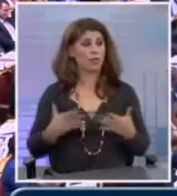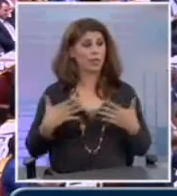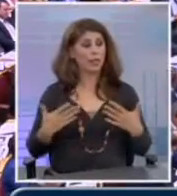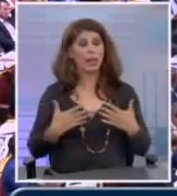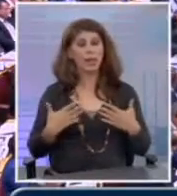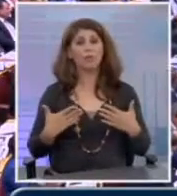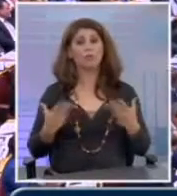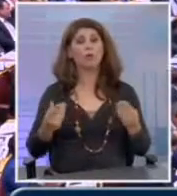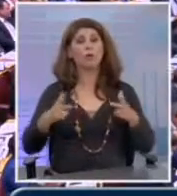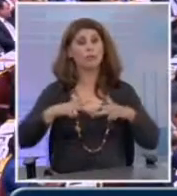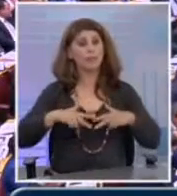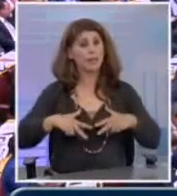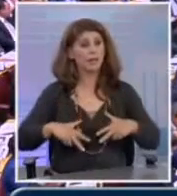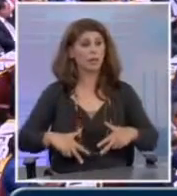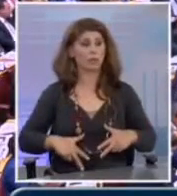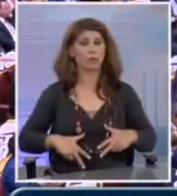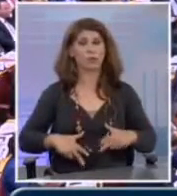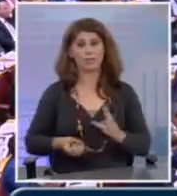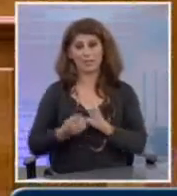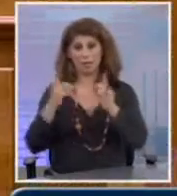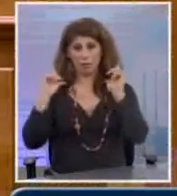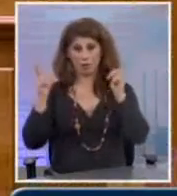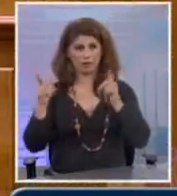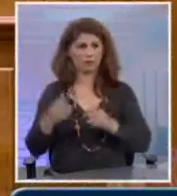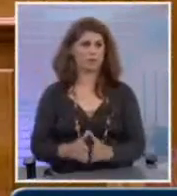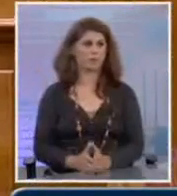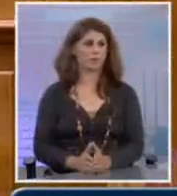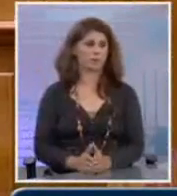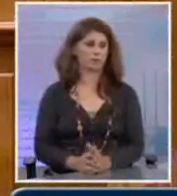Χαίρομαι ιδιαίτερα για την ικανοποίηση της αξιωματικής αντιπολίτευσης.